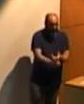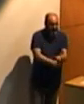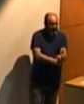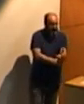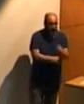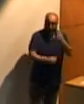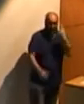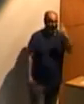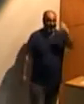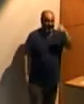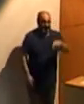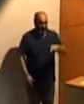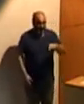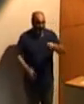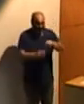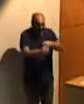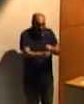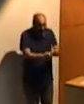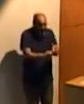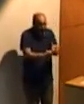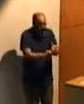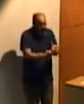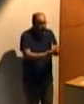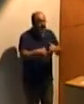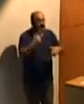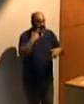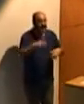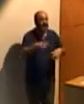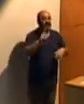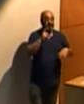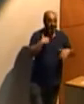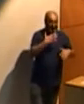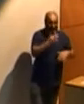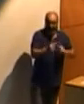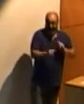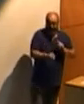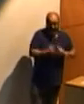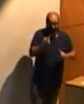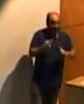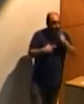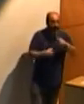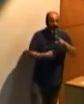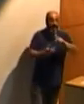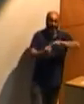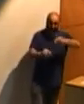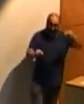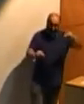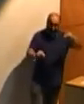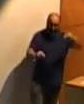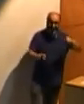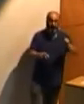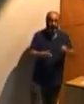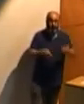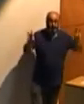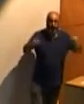c'est extrêmement intéressant c'est ce qui veut dire que ce qui fait dire ce qui me fait dire que l'adn n'est pas un programme